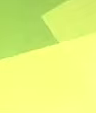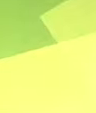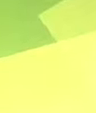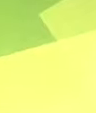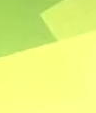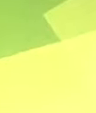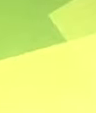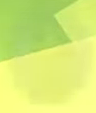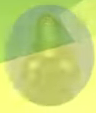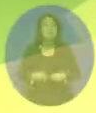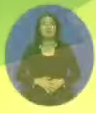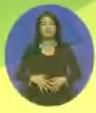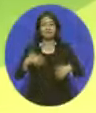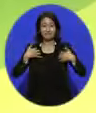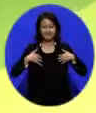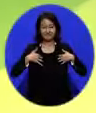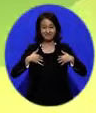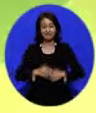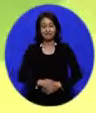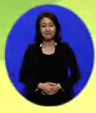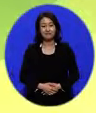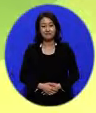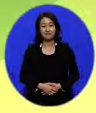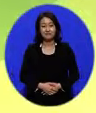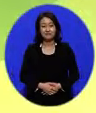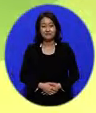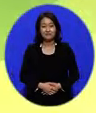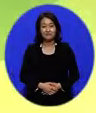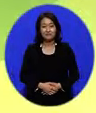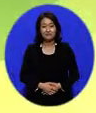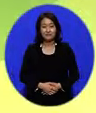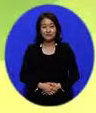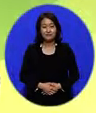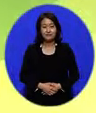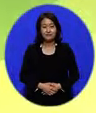네, 안녕하십니까. 예, 반갑습니다. 자,